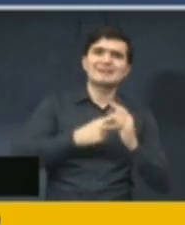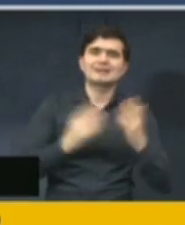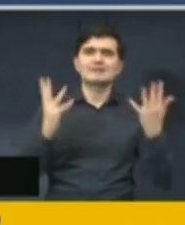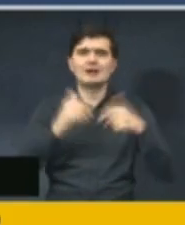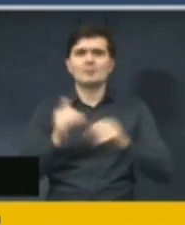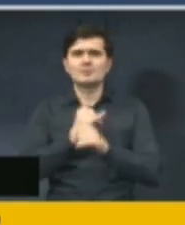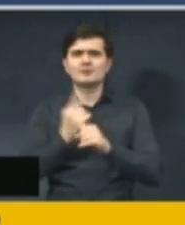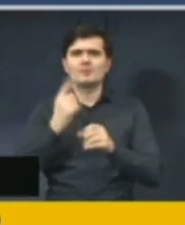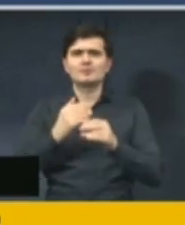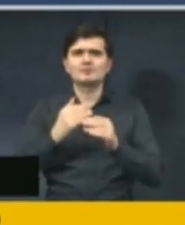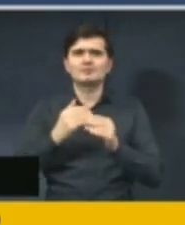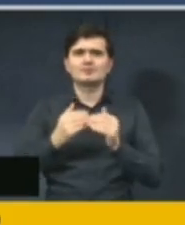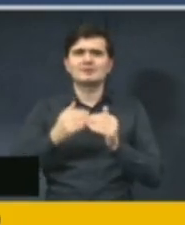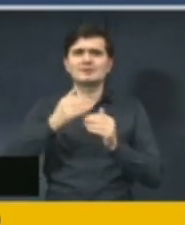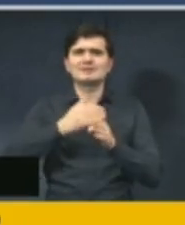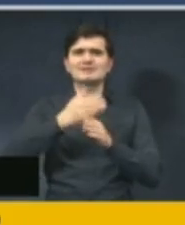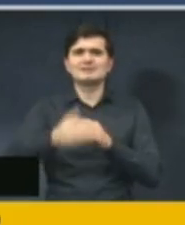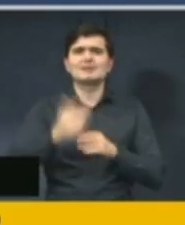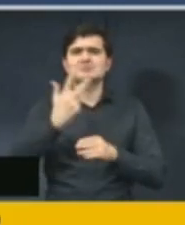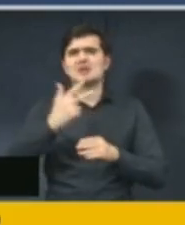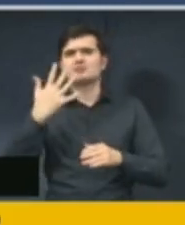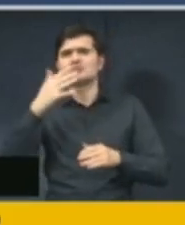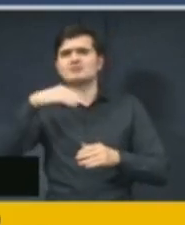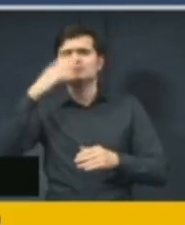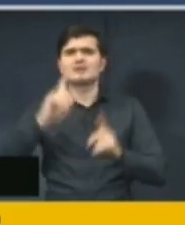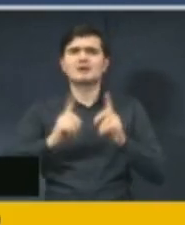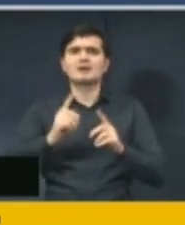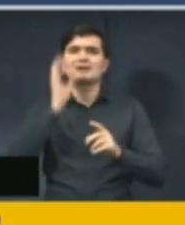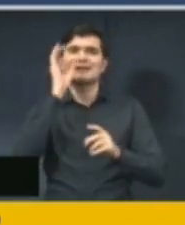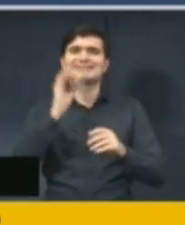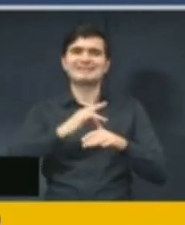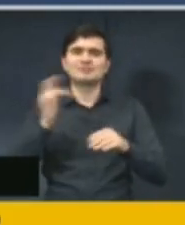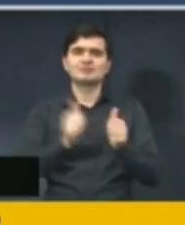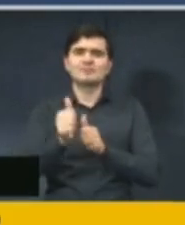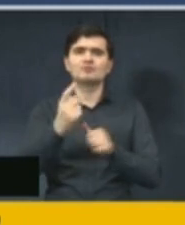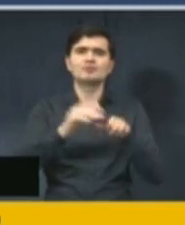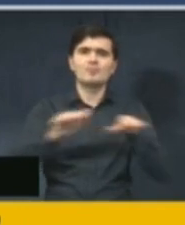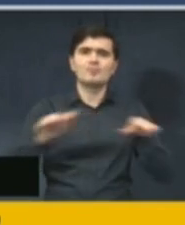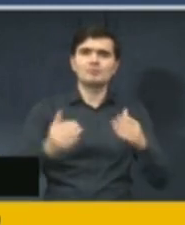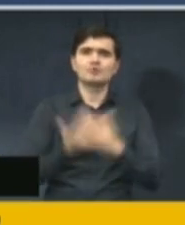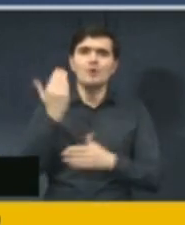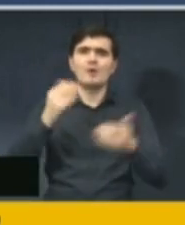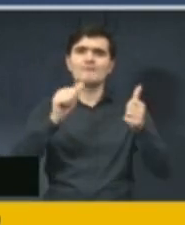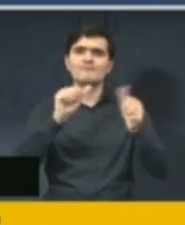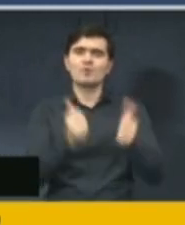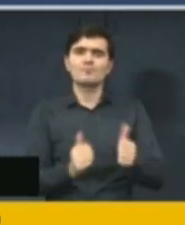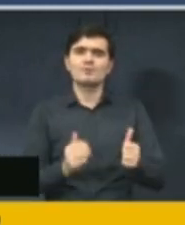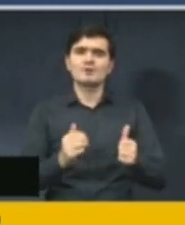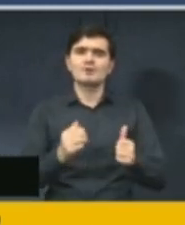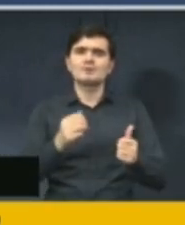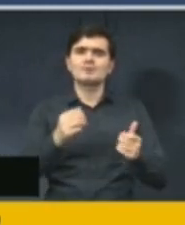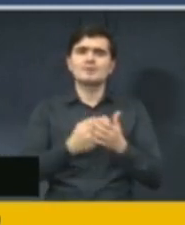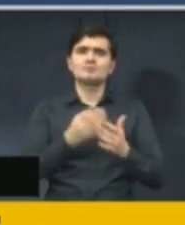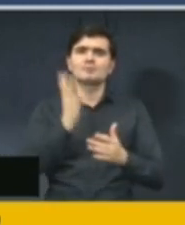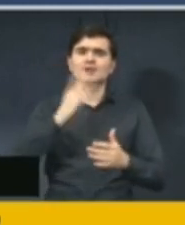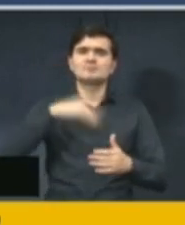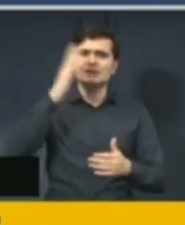doar o întârziere de 3-5 zile a constatării că rata de incidență depășește un anumit prag. Prin formula 9, calcul, selectare a intervalului calcul a celor 14